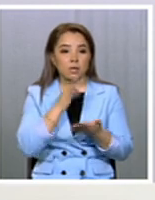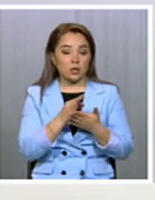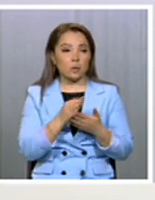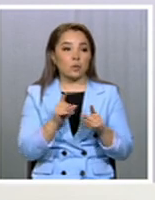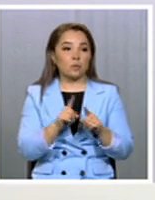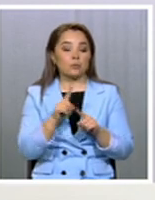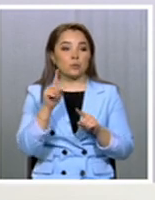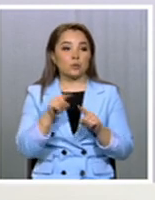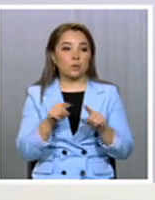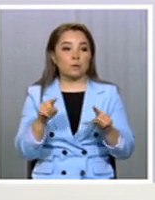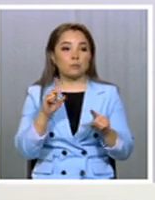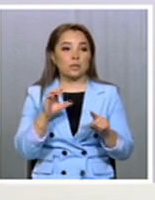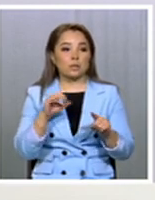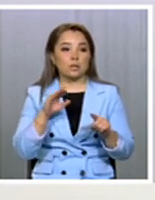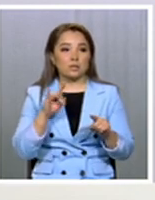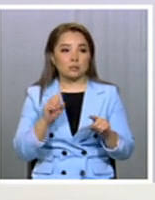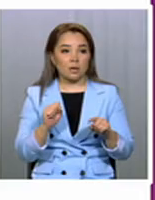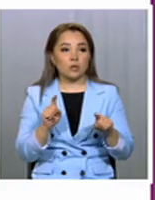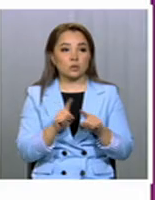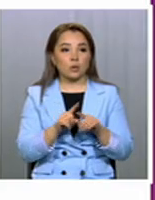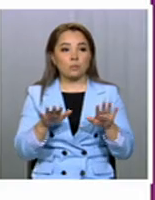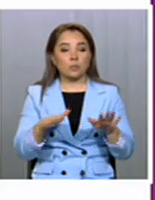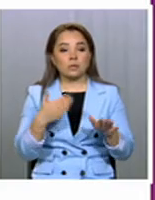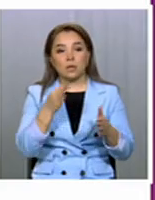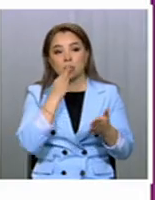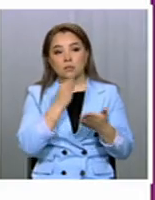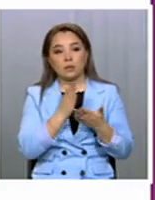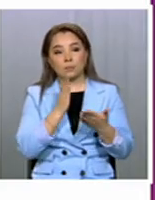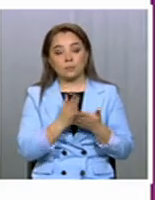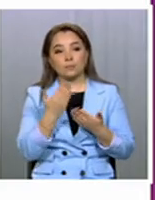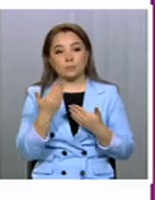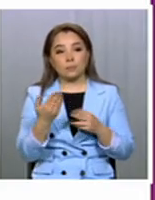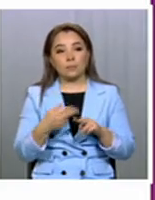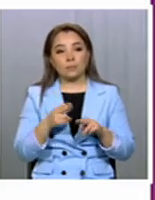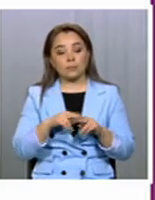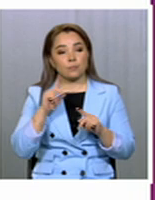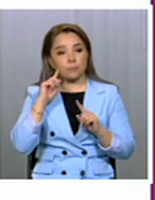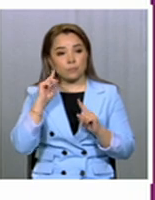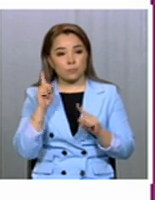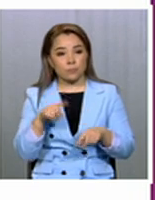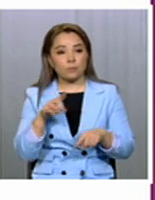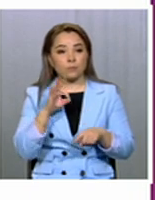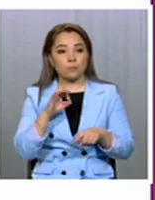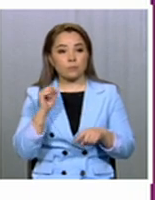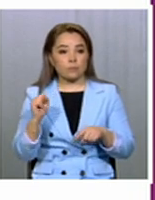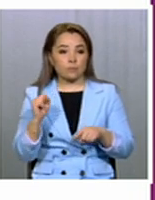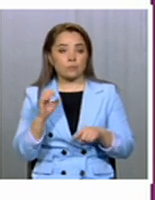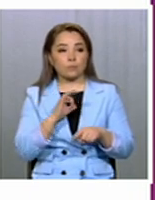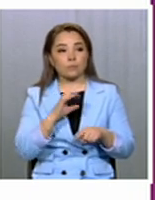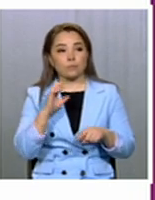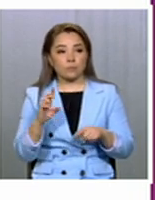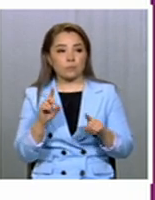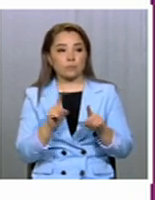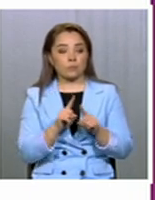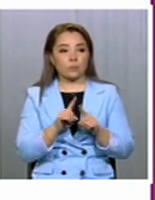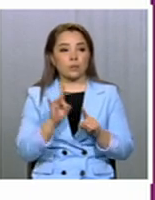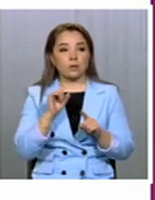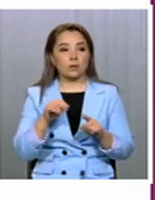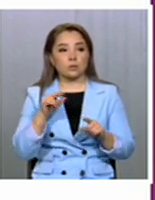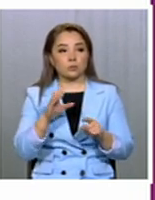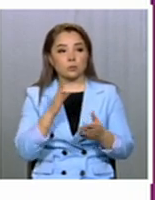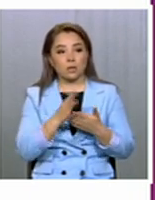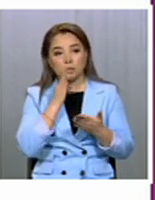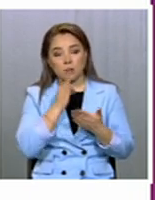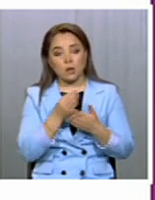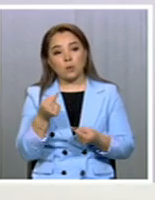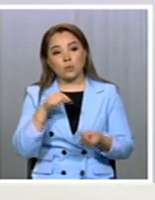бұрыштың бисектрисасының бойында жатады. Және біз оны білеміз, яғни ОА, ОБ бізде радиустар, және олар